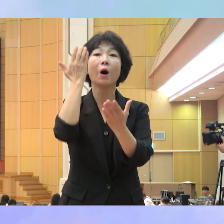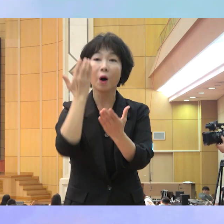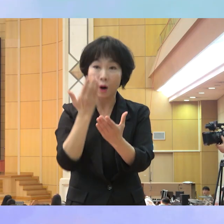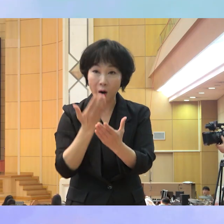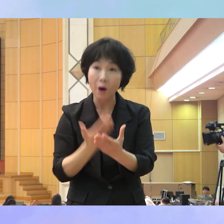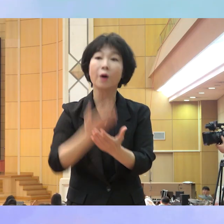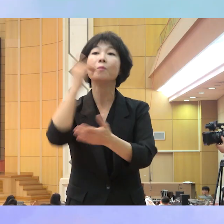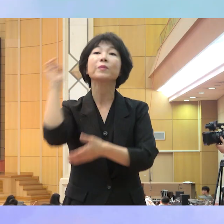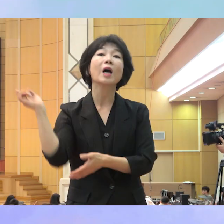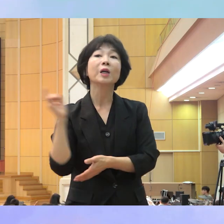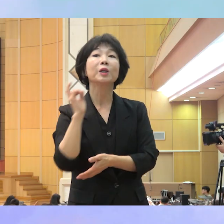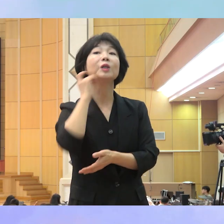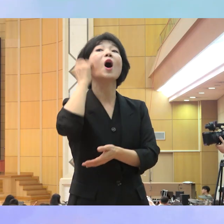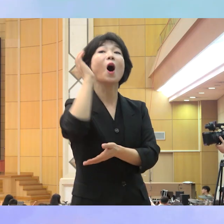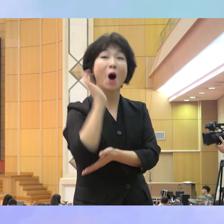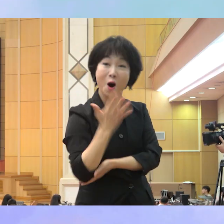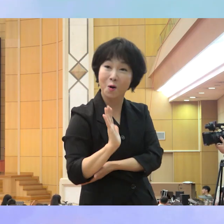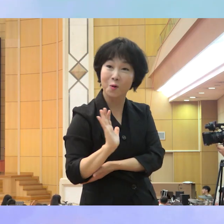영광